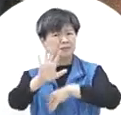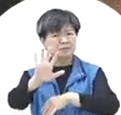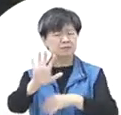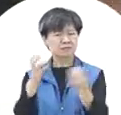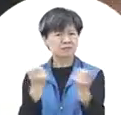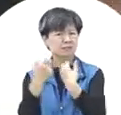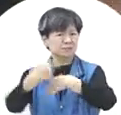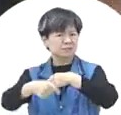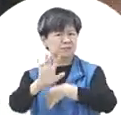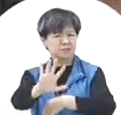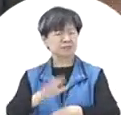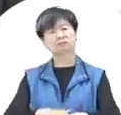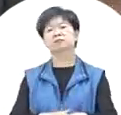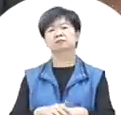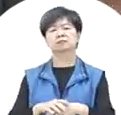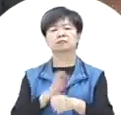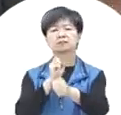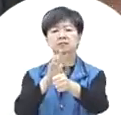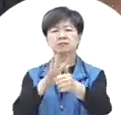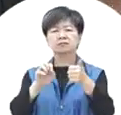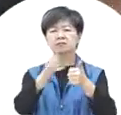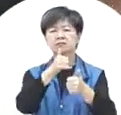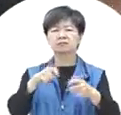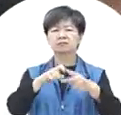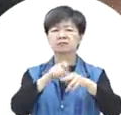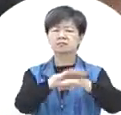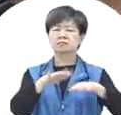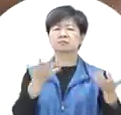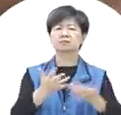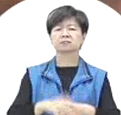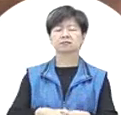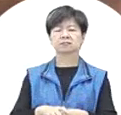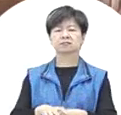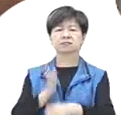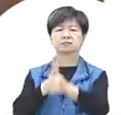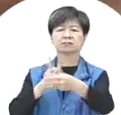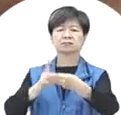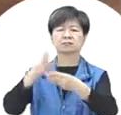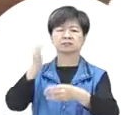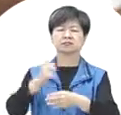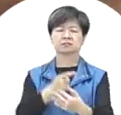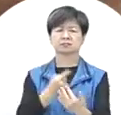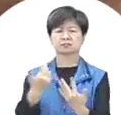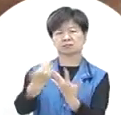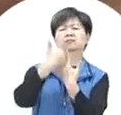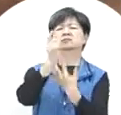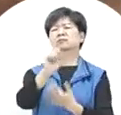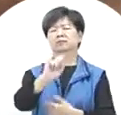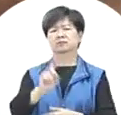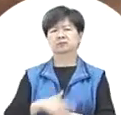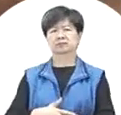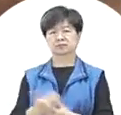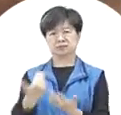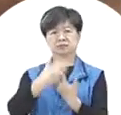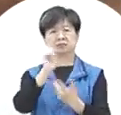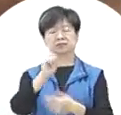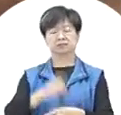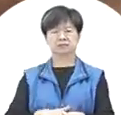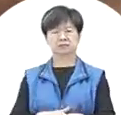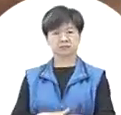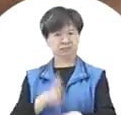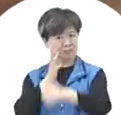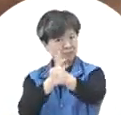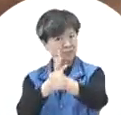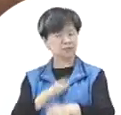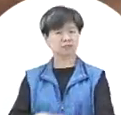诉你哦， 市长，这是一个公安事件。 哎，主席， 这是一个公安事件。 局长，不要插话好不好？ 我没有插话，我要 你知道那一天